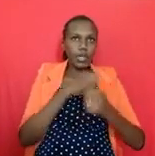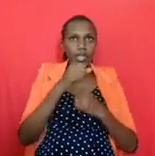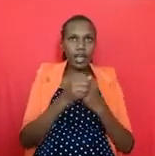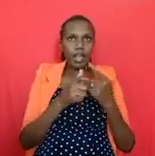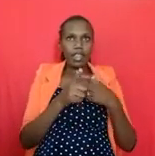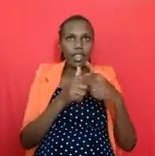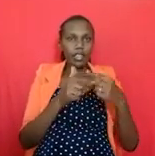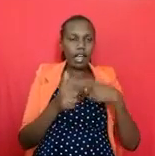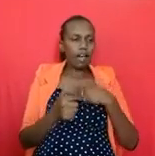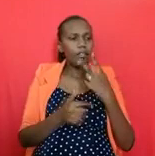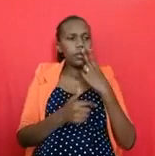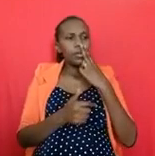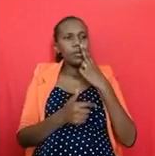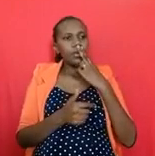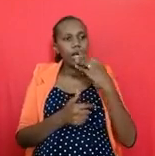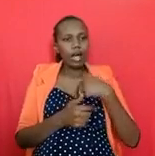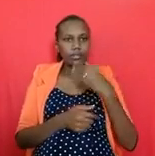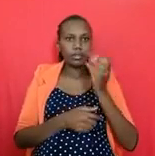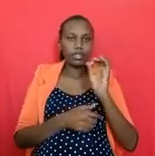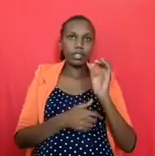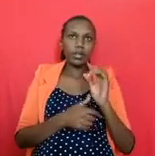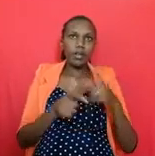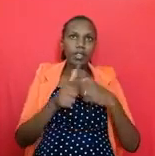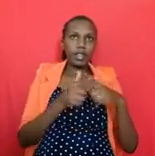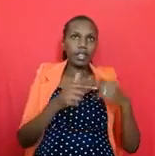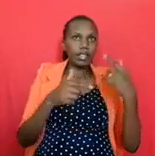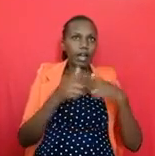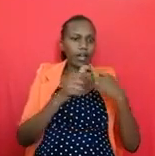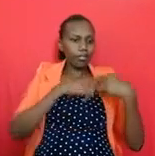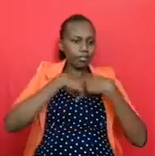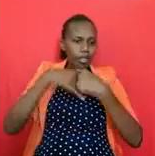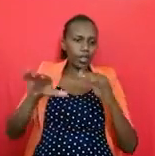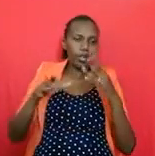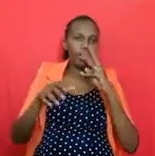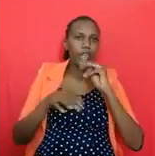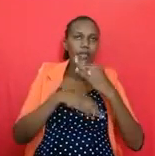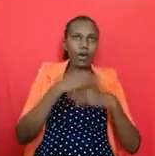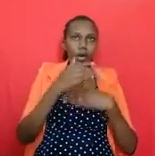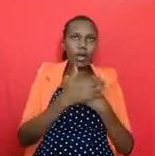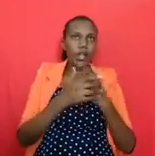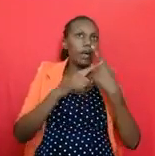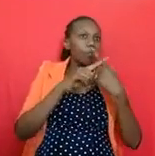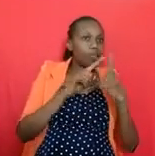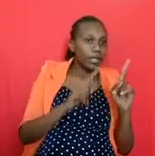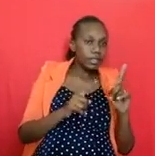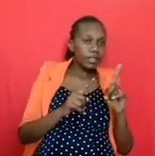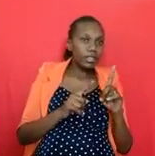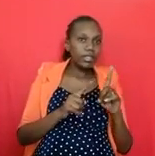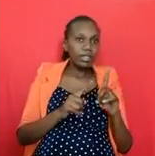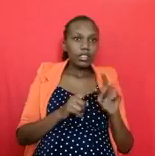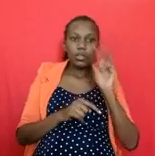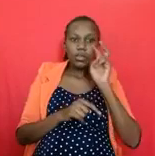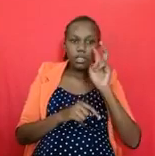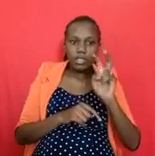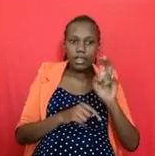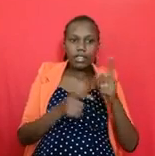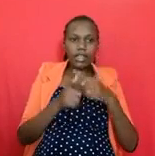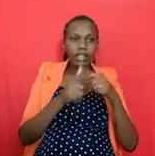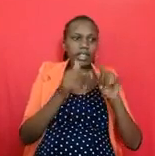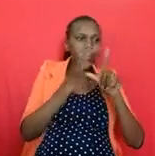ndigucoka kunyua thigara na akauga ni agucite no kaikaruga ndu ndathiaga kurata